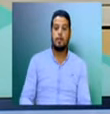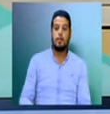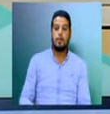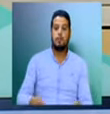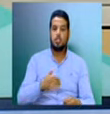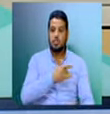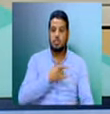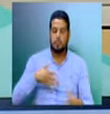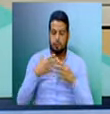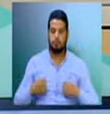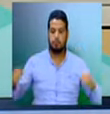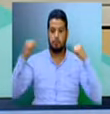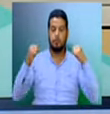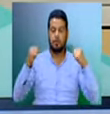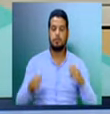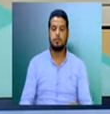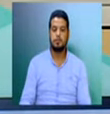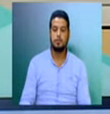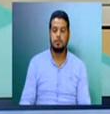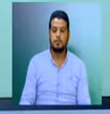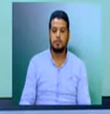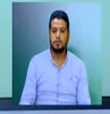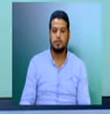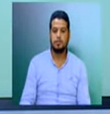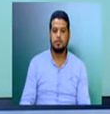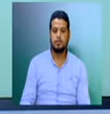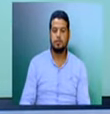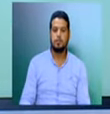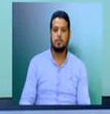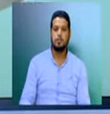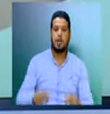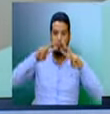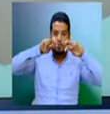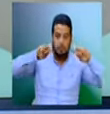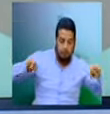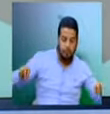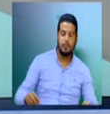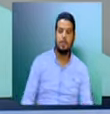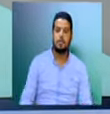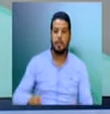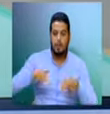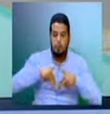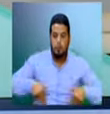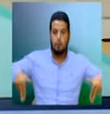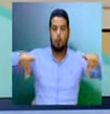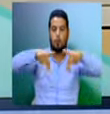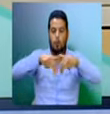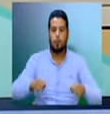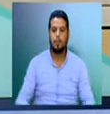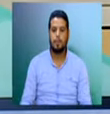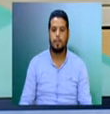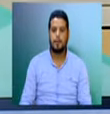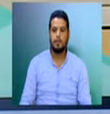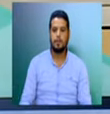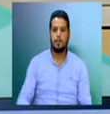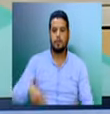يعاني منها المواطن الجزائري، إجراء تقييم وطني لمنظومة الخدمات الصحية، مراجعة الخريطة الصحية الوطنية